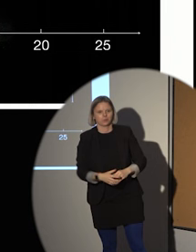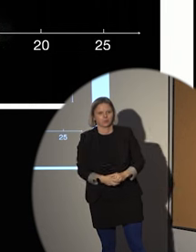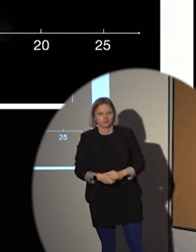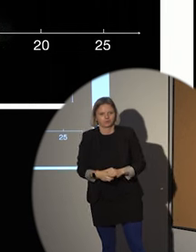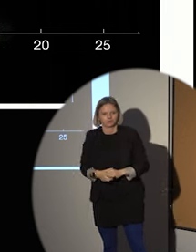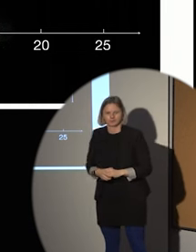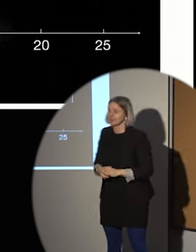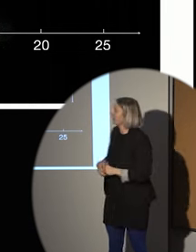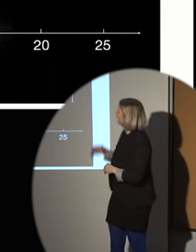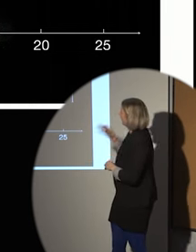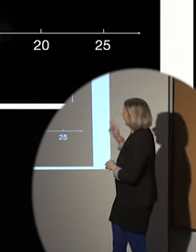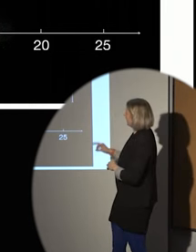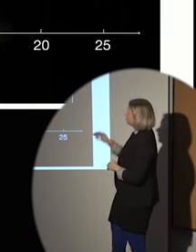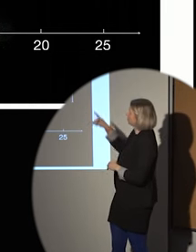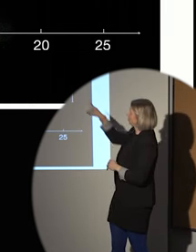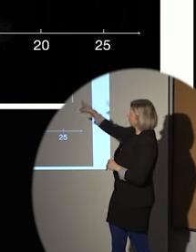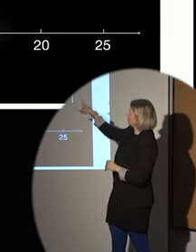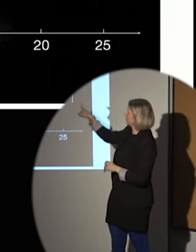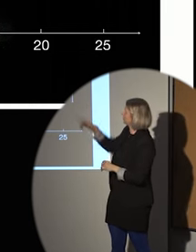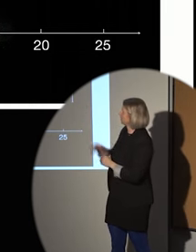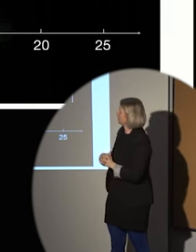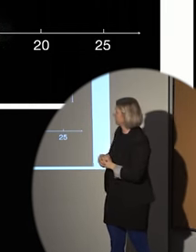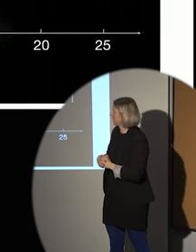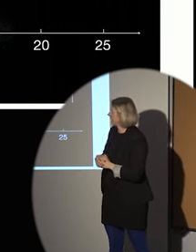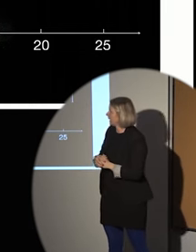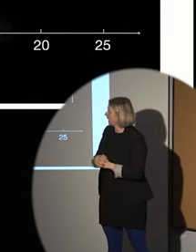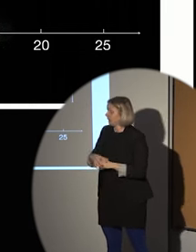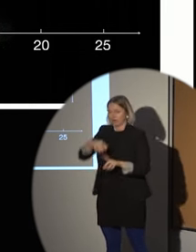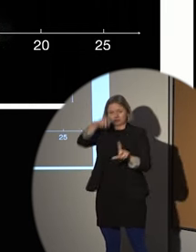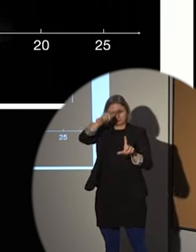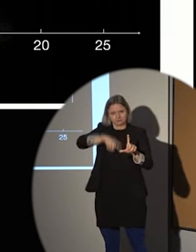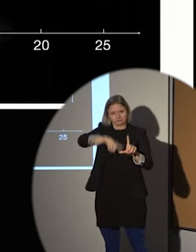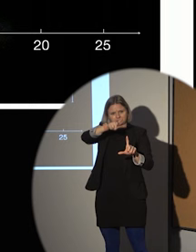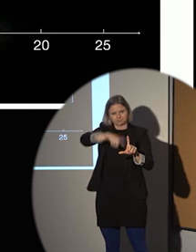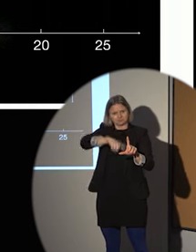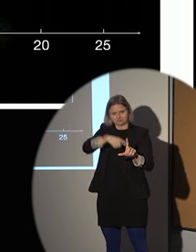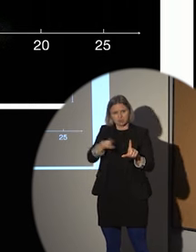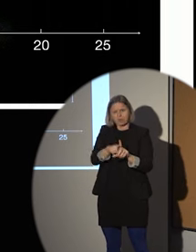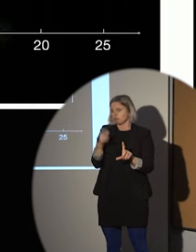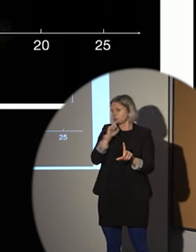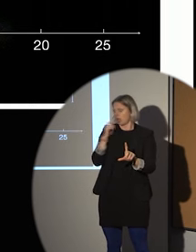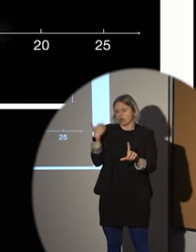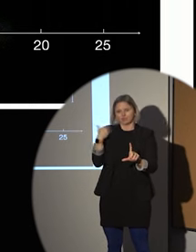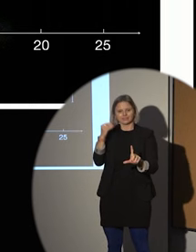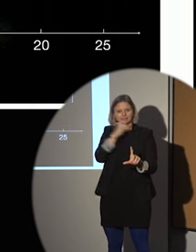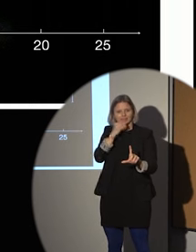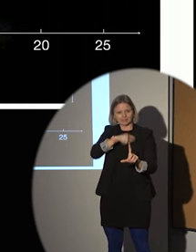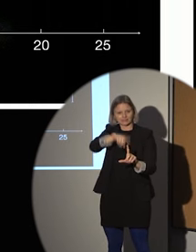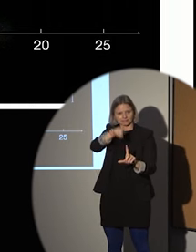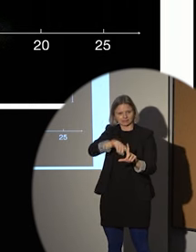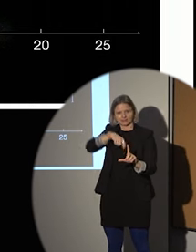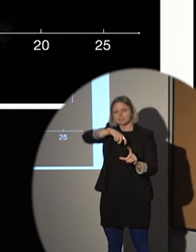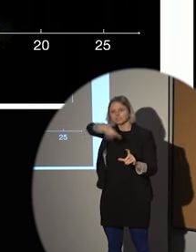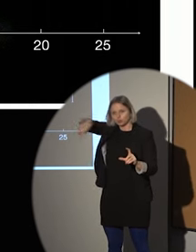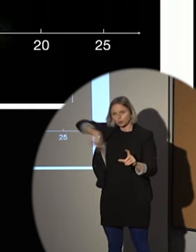dont les résultats tombent à une vitesse fulgurante en astronomie. Ce que vous voyez ici, donc, c'est la même chose que tout à l'heure, la vitesse circulaire